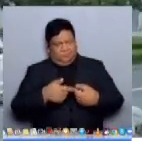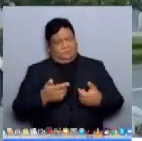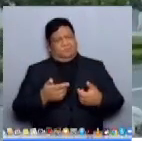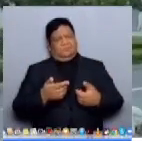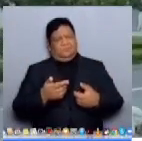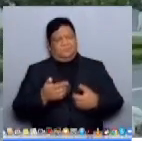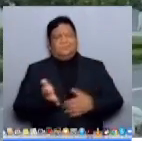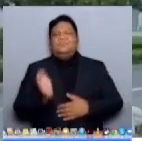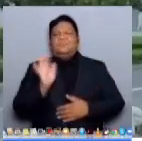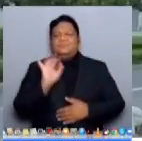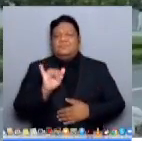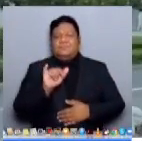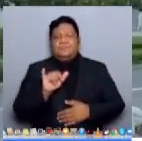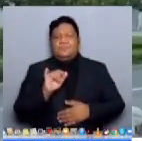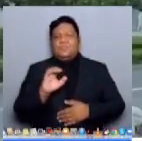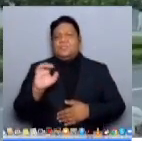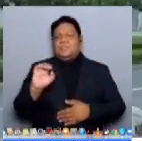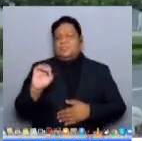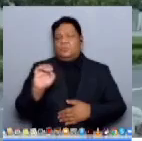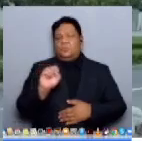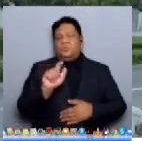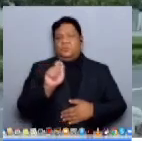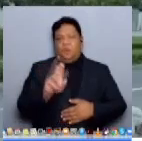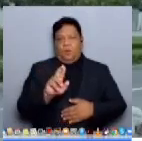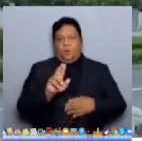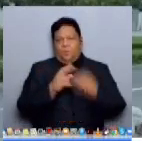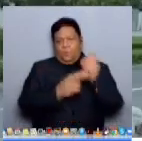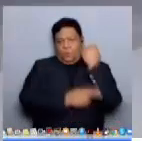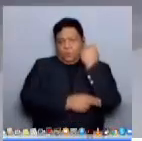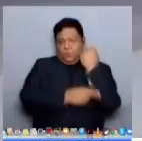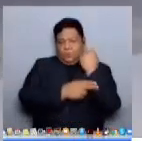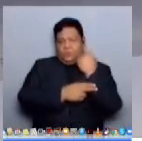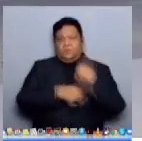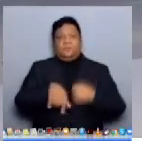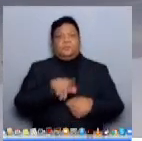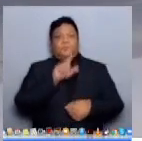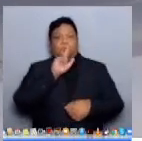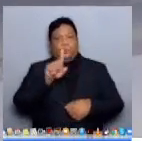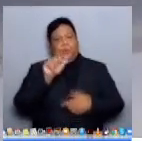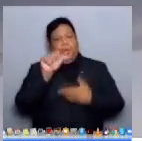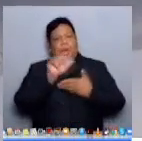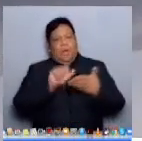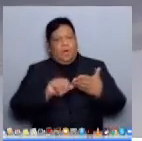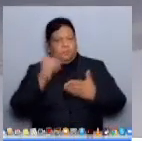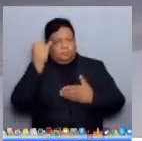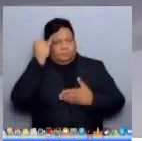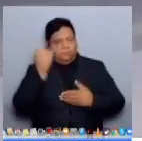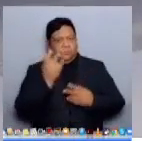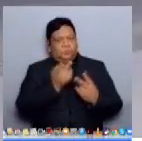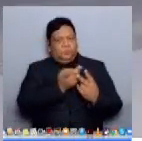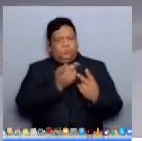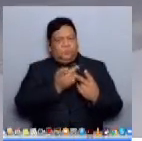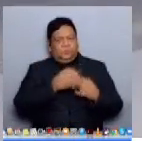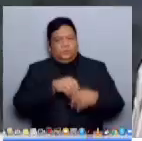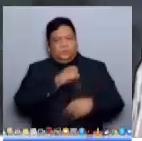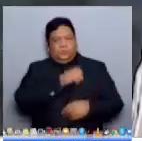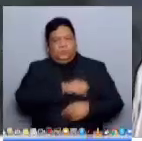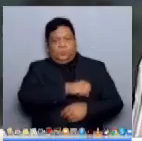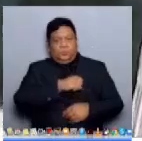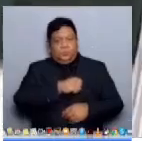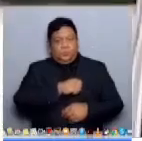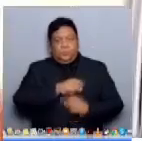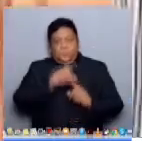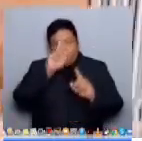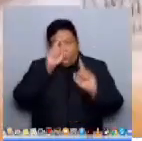Star Hotel na art installation ng dalawang concept artists sa Switzerland. Layon daw nilang hindi makatulog ang guest